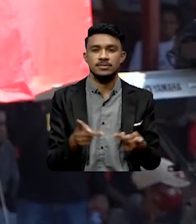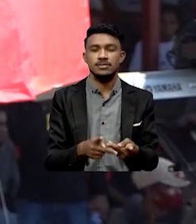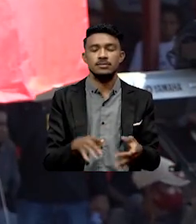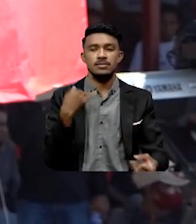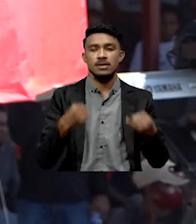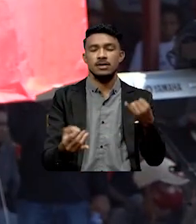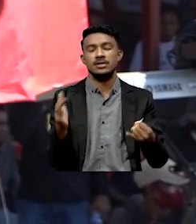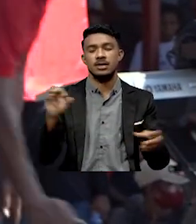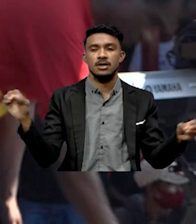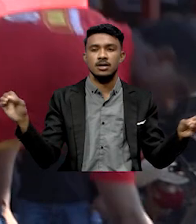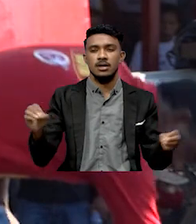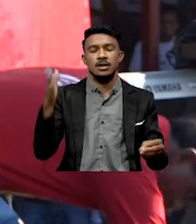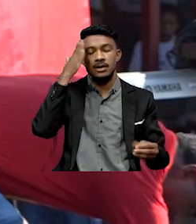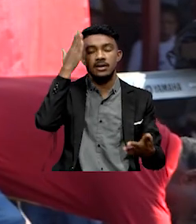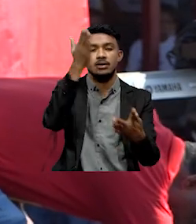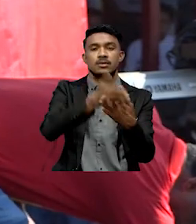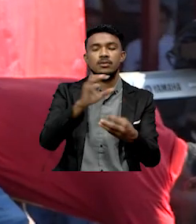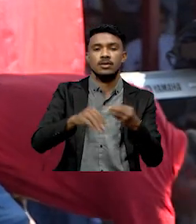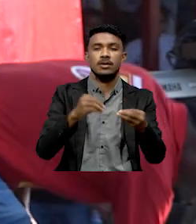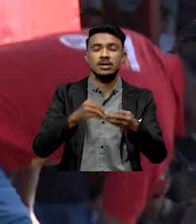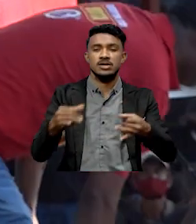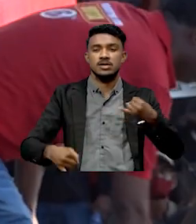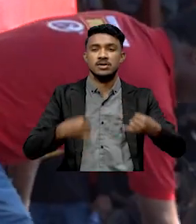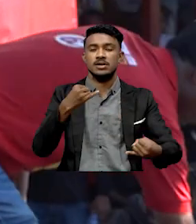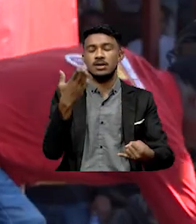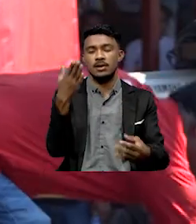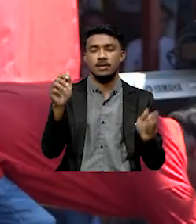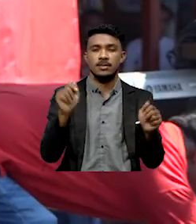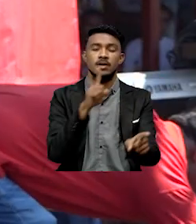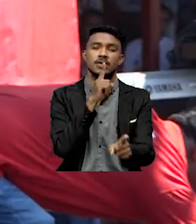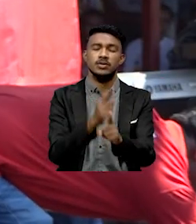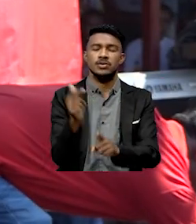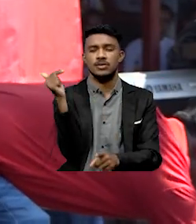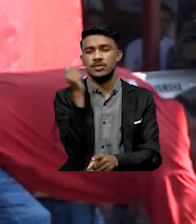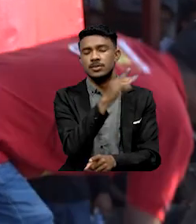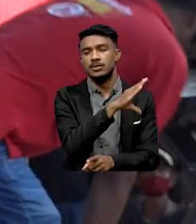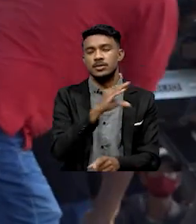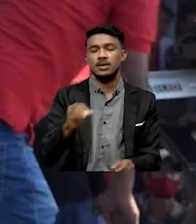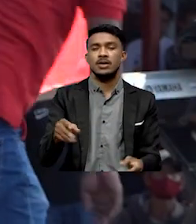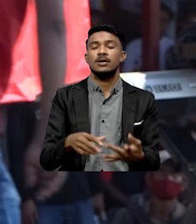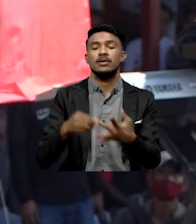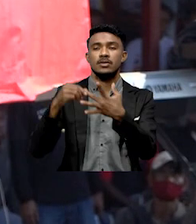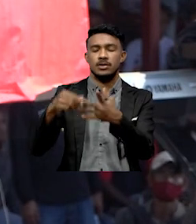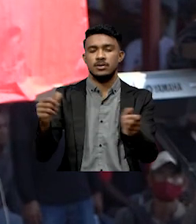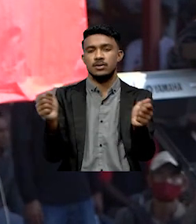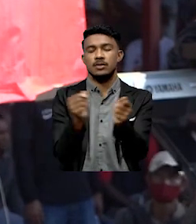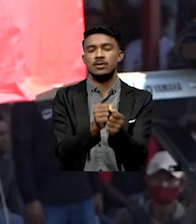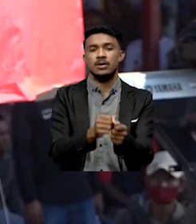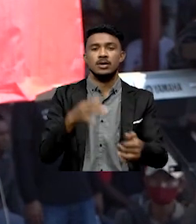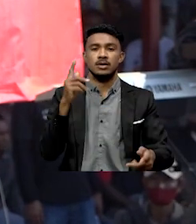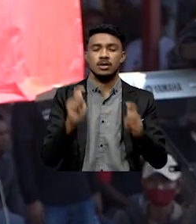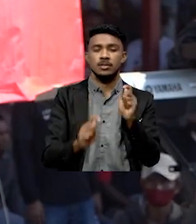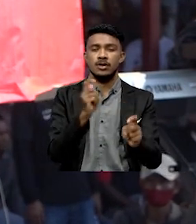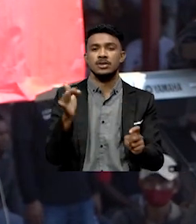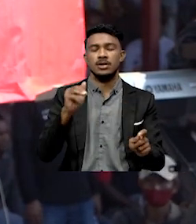nia se la interfere. Kono ba justisa nia. Atu lia los kalia sala. Ne unico. So tribunai sira,